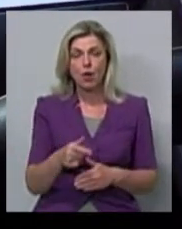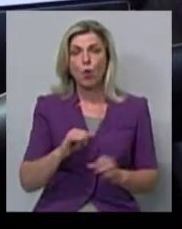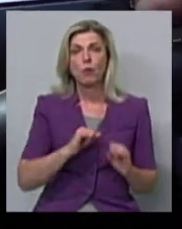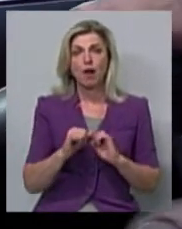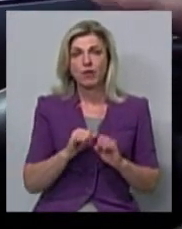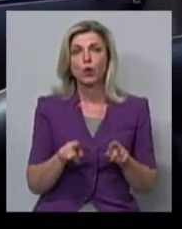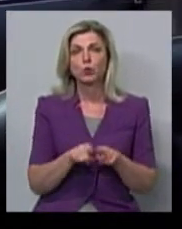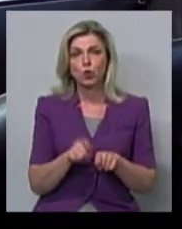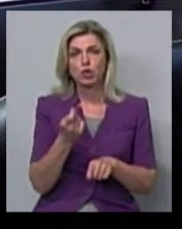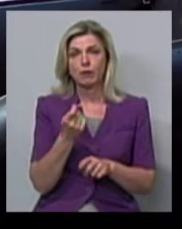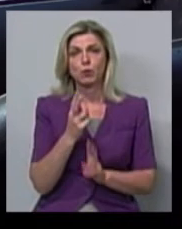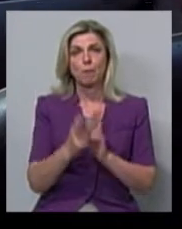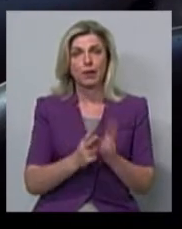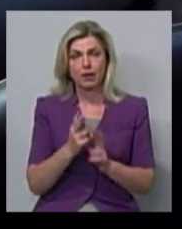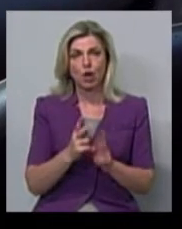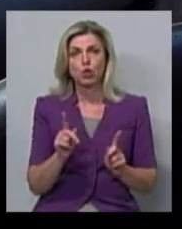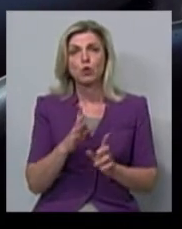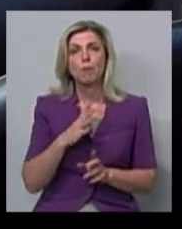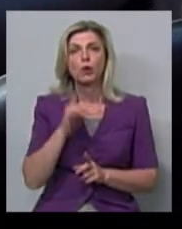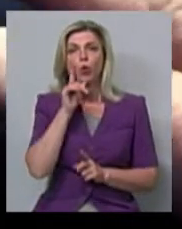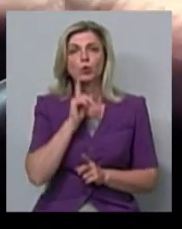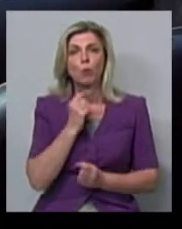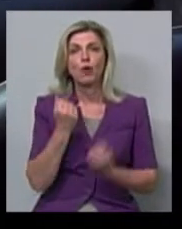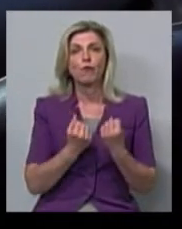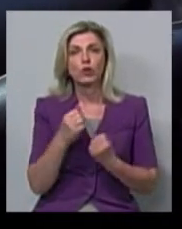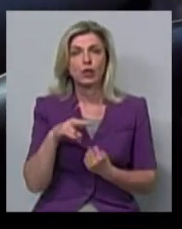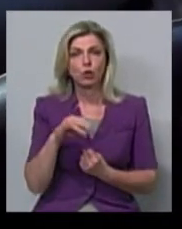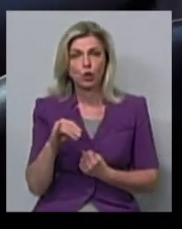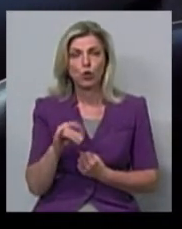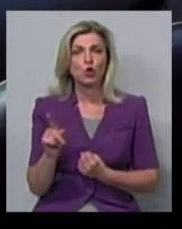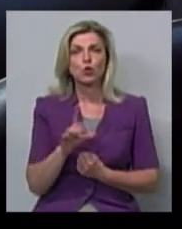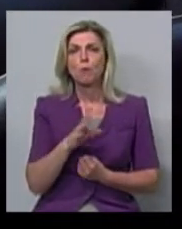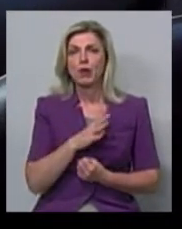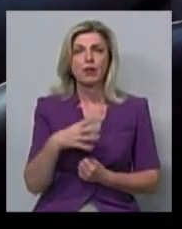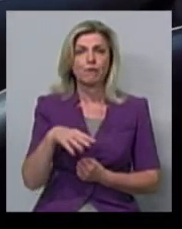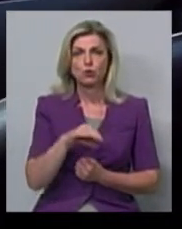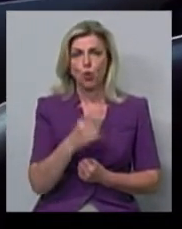переделали ее, чтобы было удобно водителю, чтобы было все на одном месте.